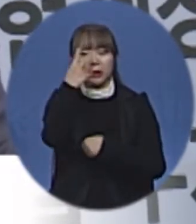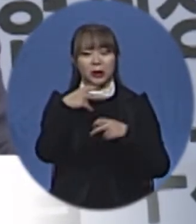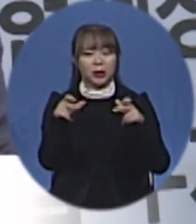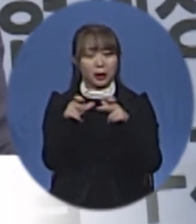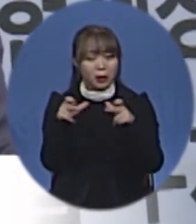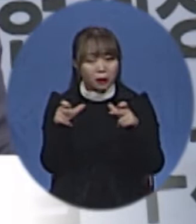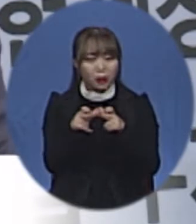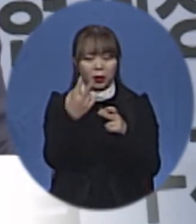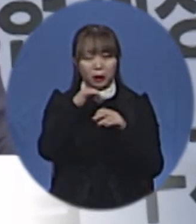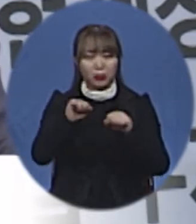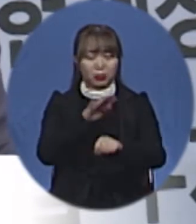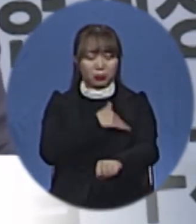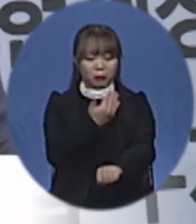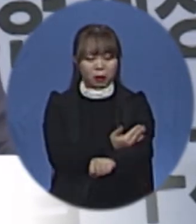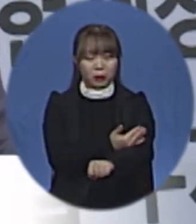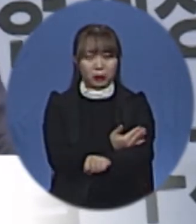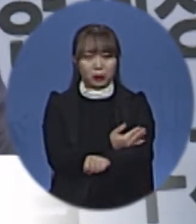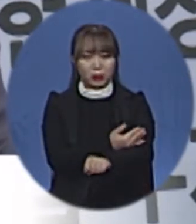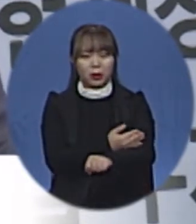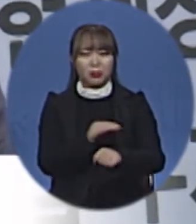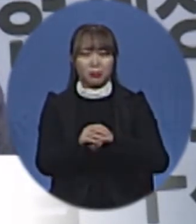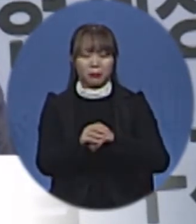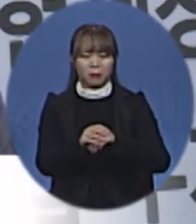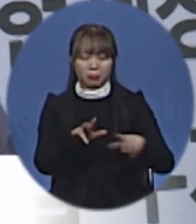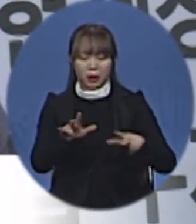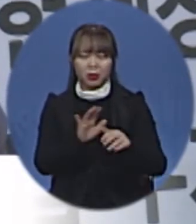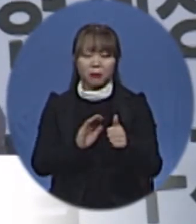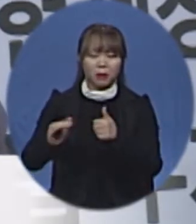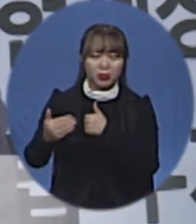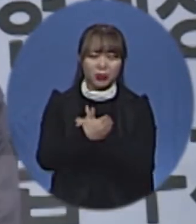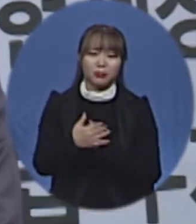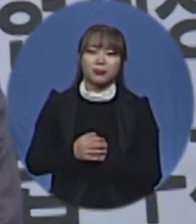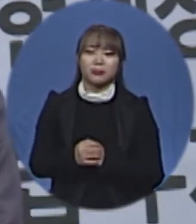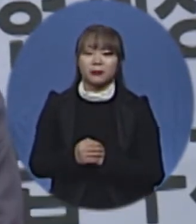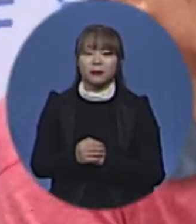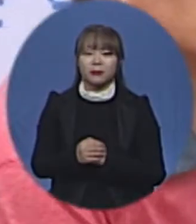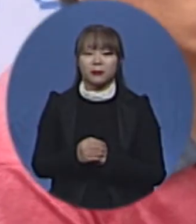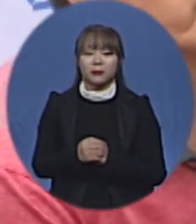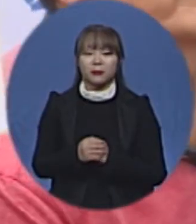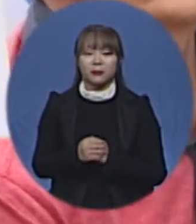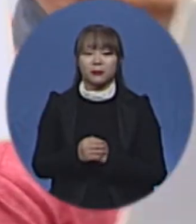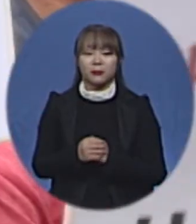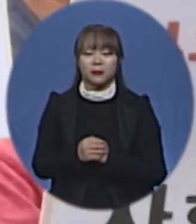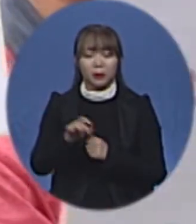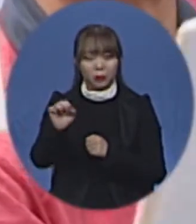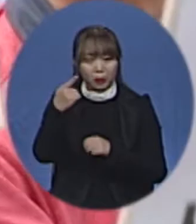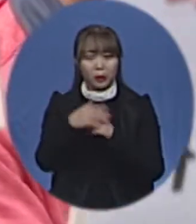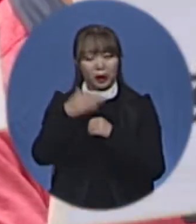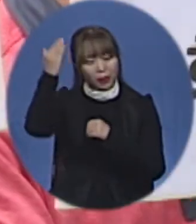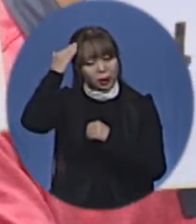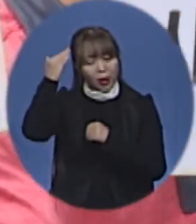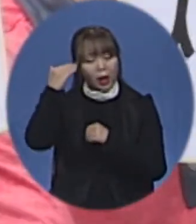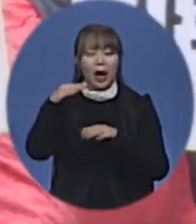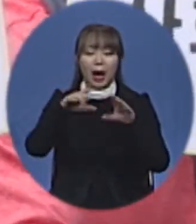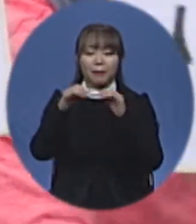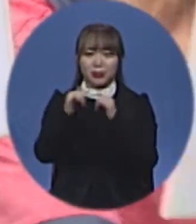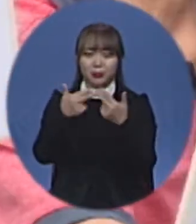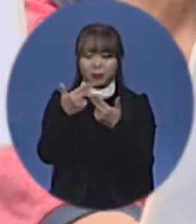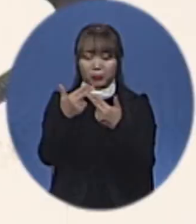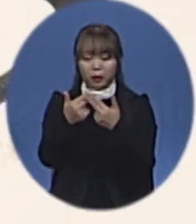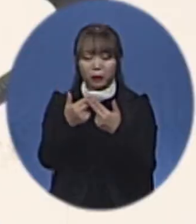우리 시각장애인의 생존권을 적극 보장하라. 이에